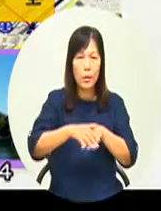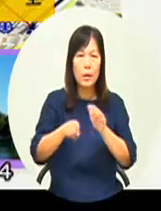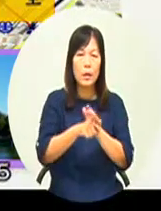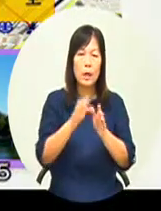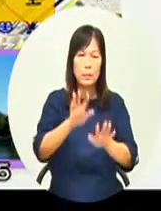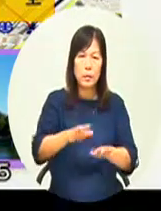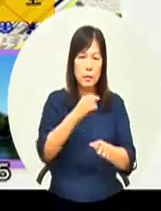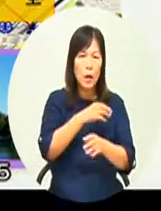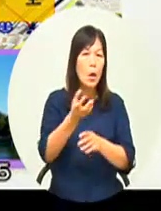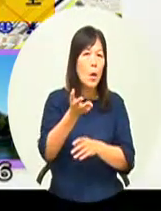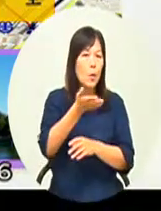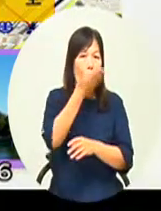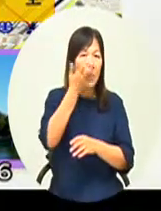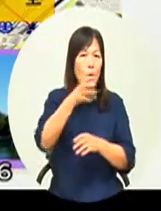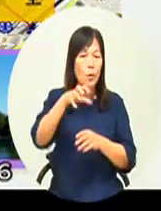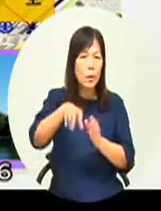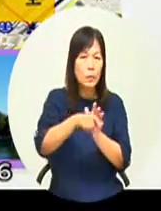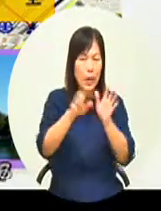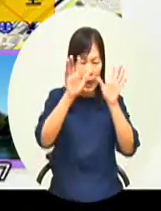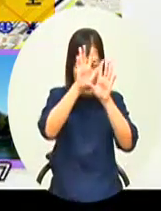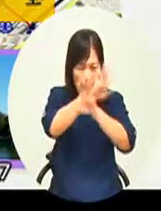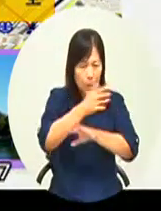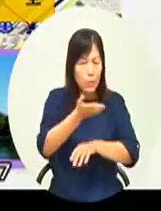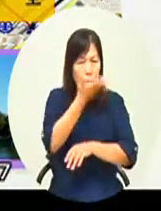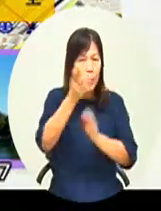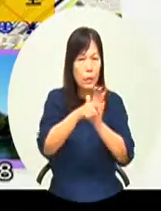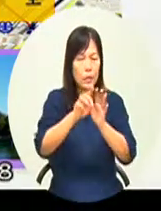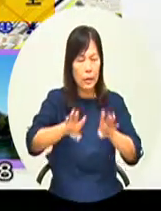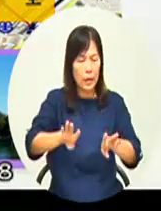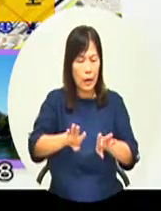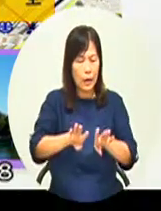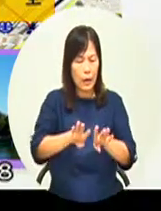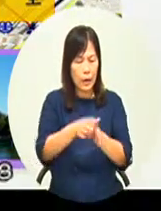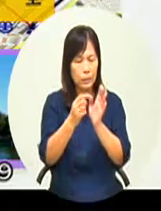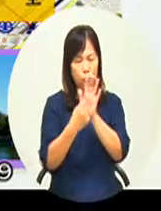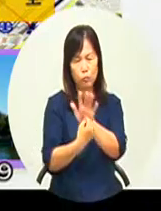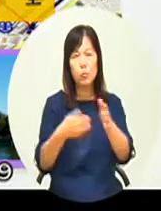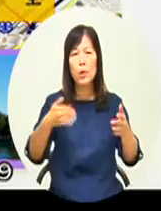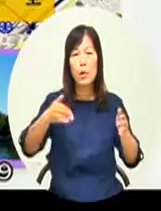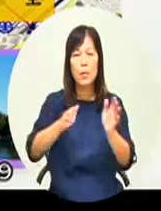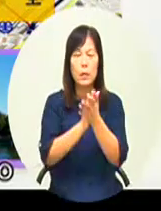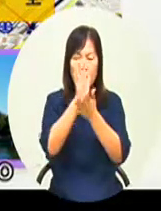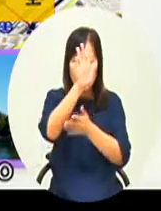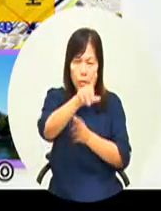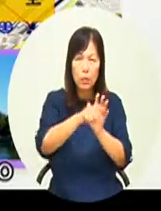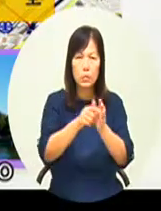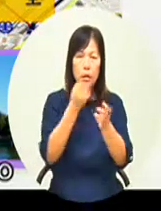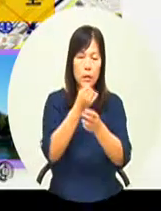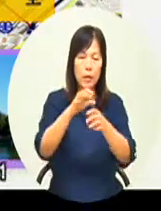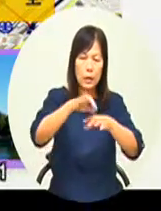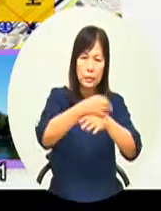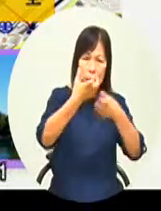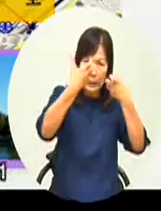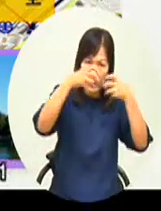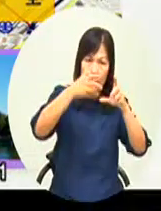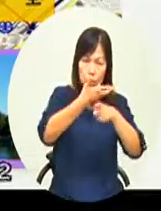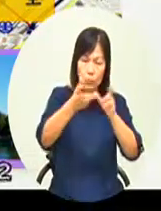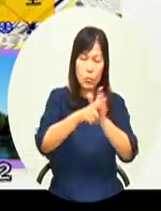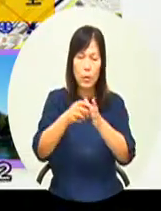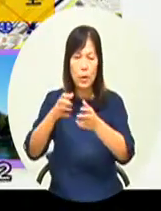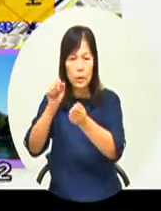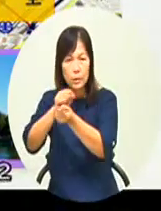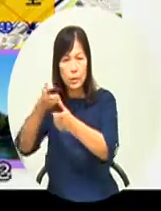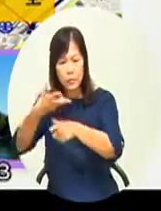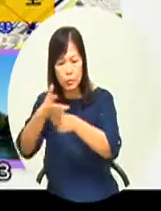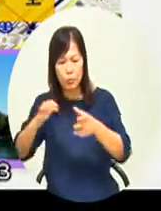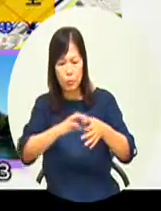潭观光夜间观光到现在都还没有呈现出来，未来要怎么样跟金狮湖还有澄清湖来连线，变